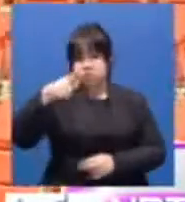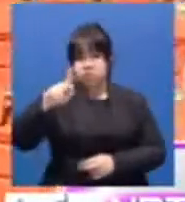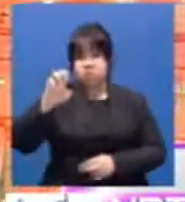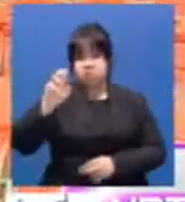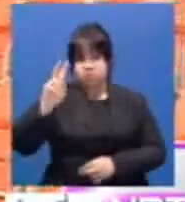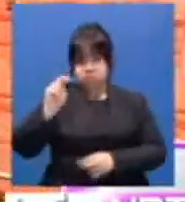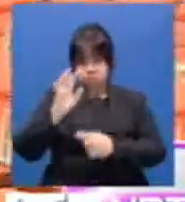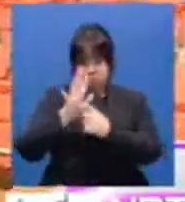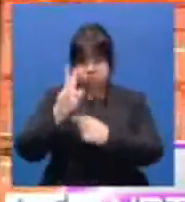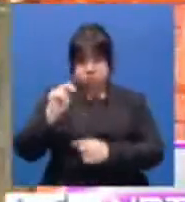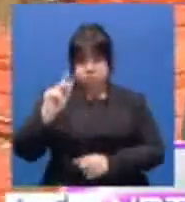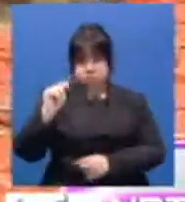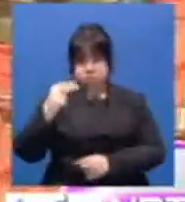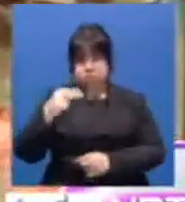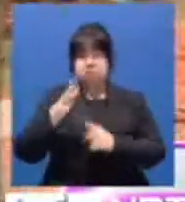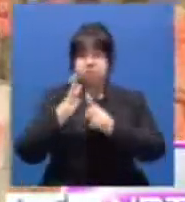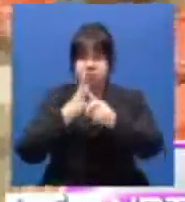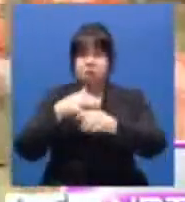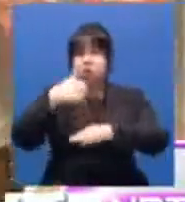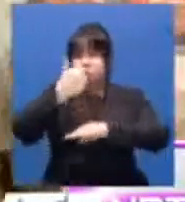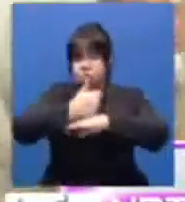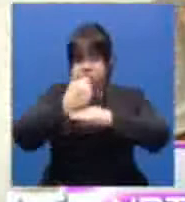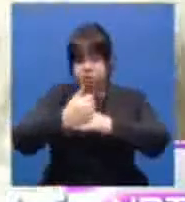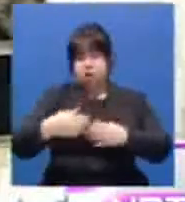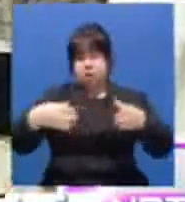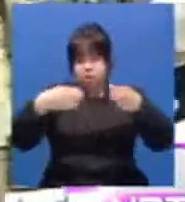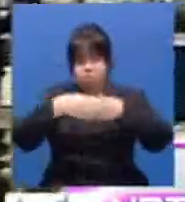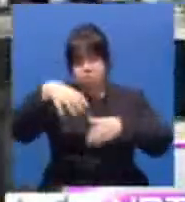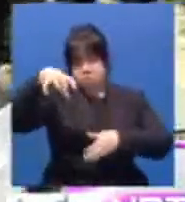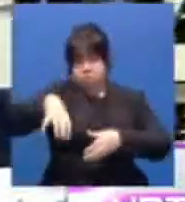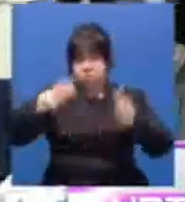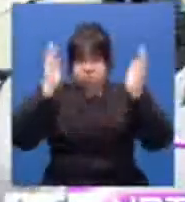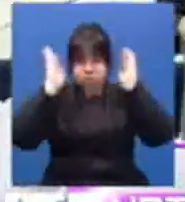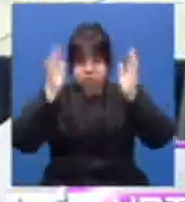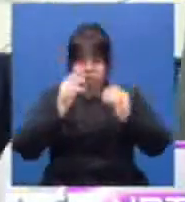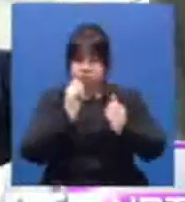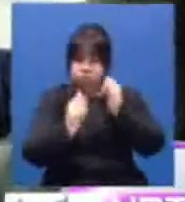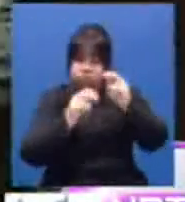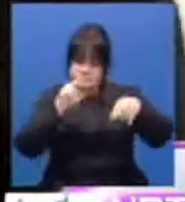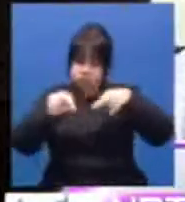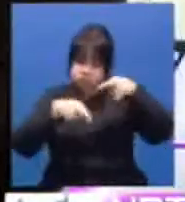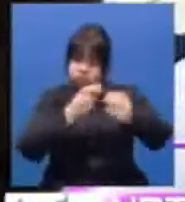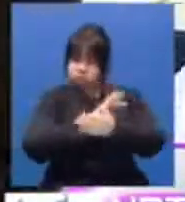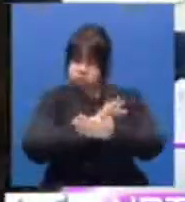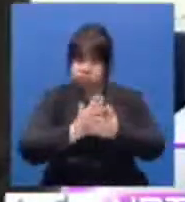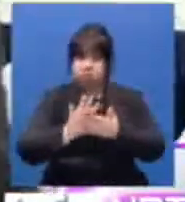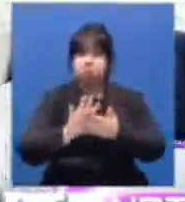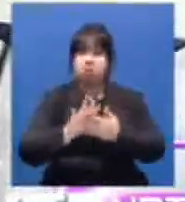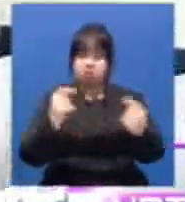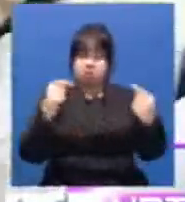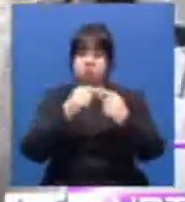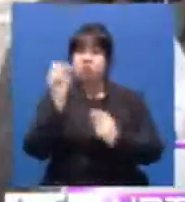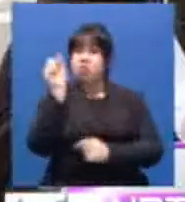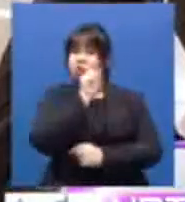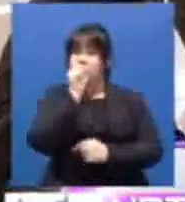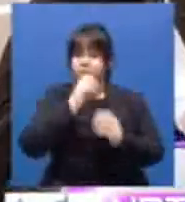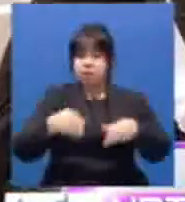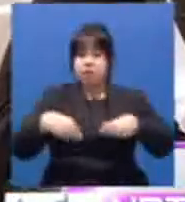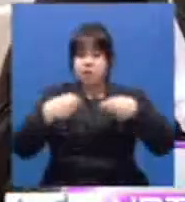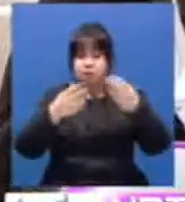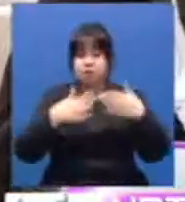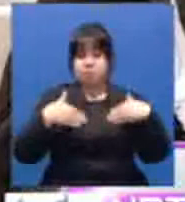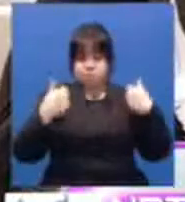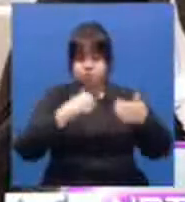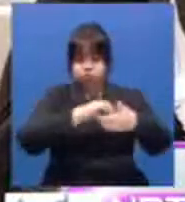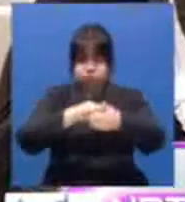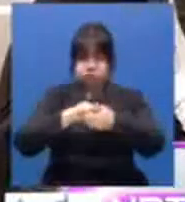บดีกรมประชาสัมพันธ์มาดูความเรียบร้อยก่อนงานจะเริ่มขึ้นโดยมหกรรมคอนเสิร์ตสร้างความปรองดองสมานฉันท์ครั้งนี้เ